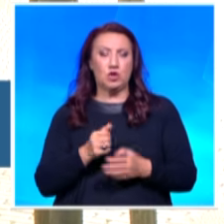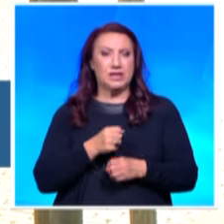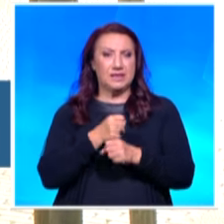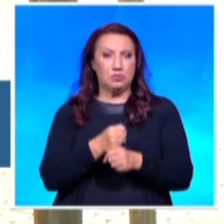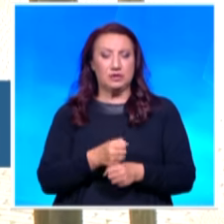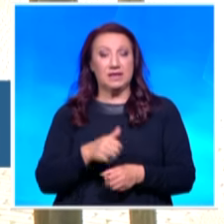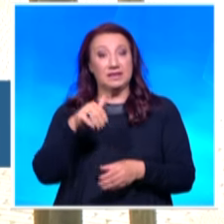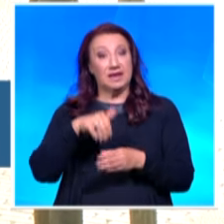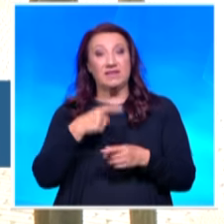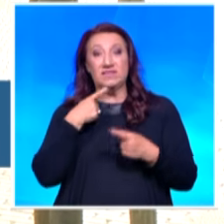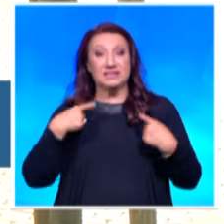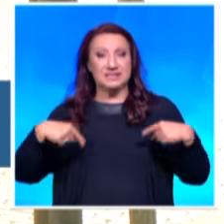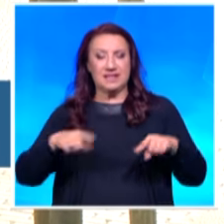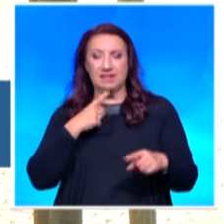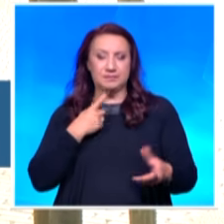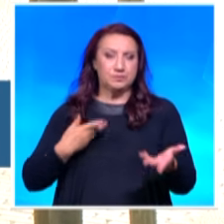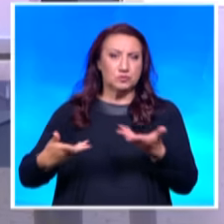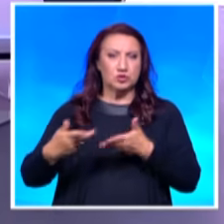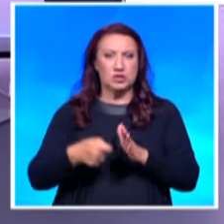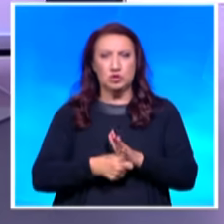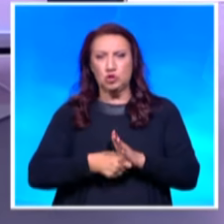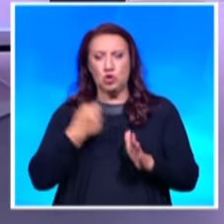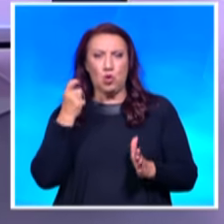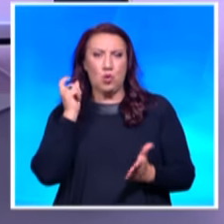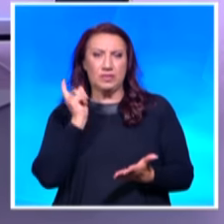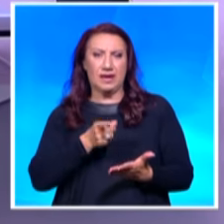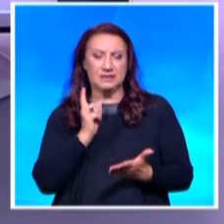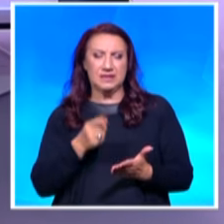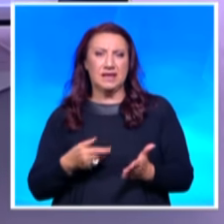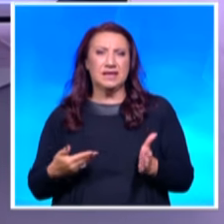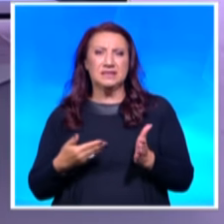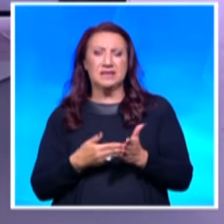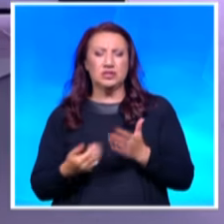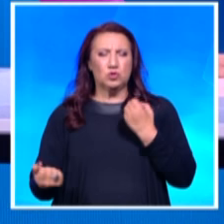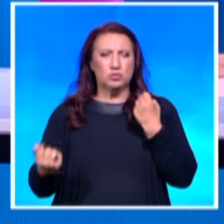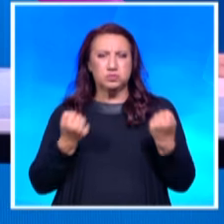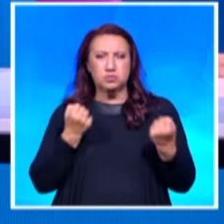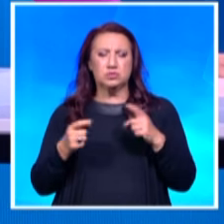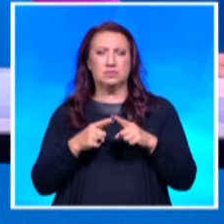там по-строгите наказания срещу насилието. Ванина Неткова, благодарим ти.